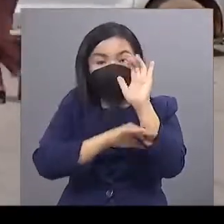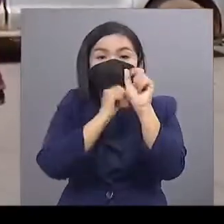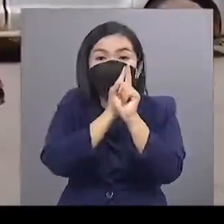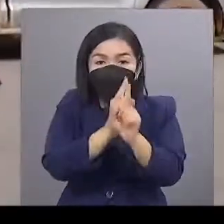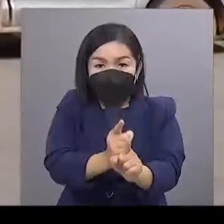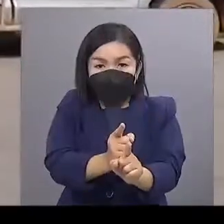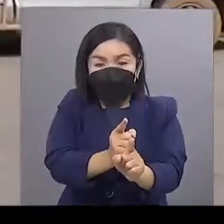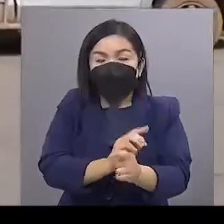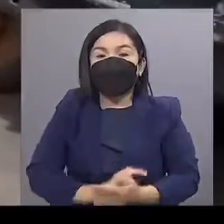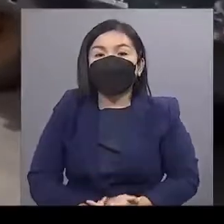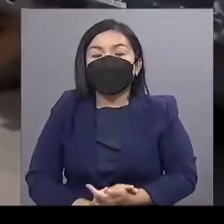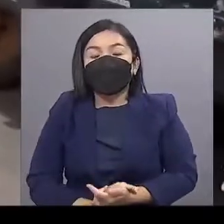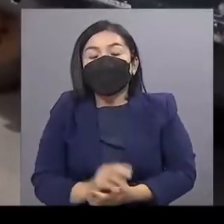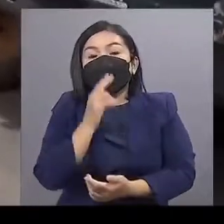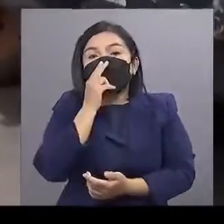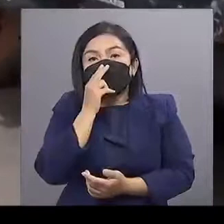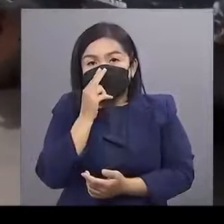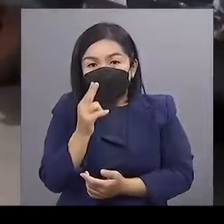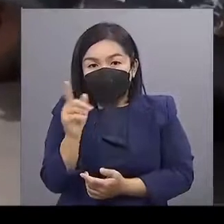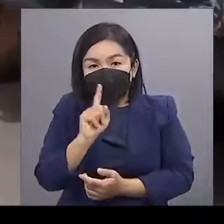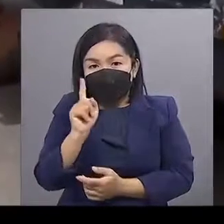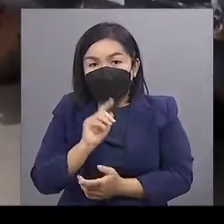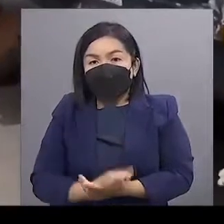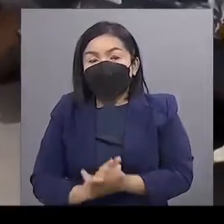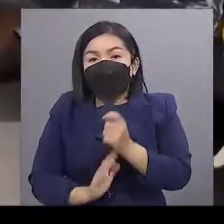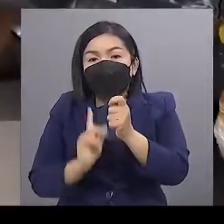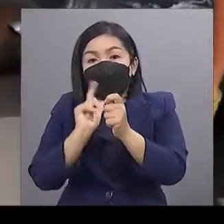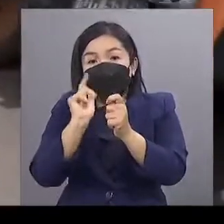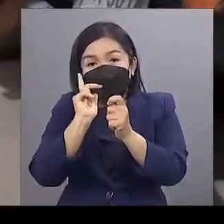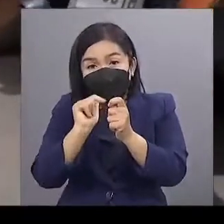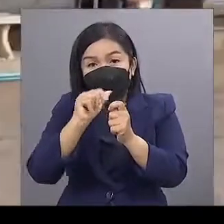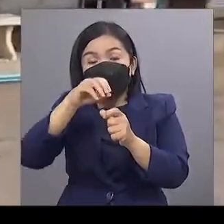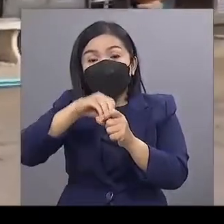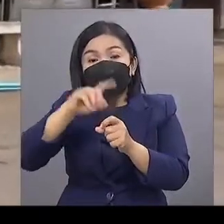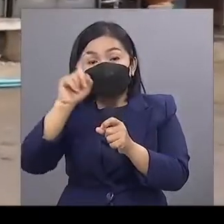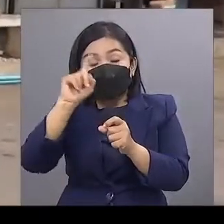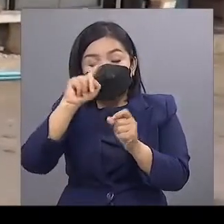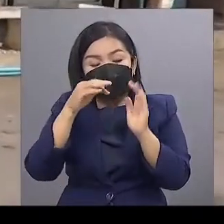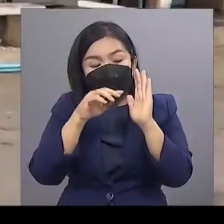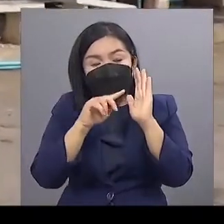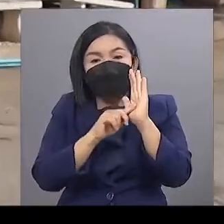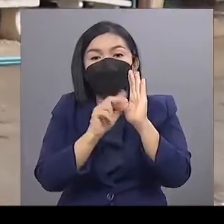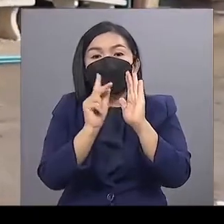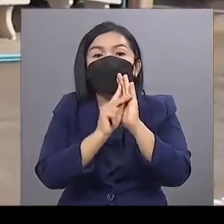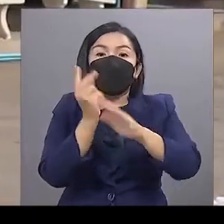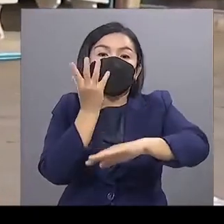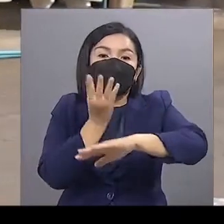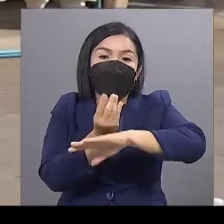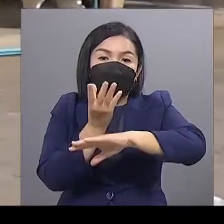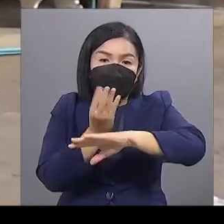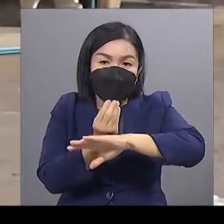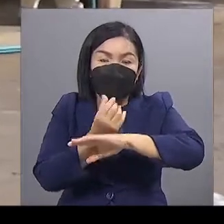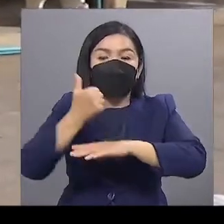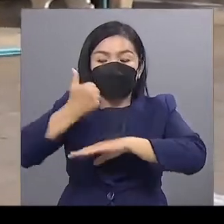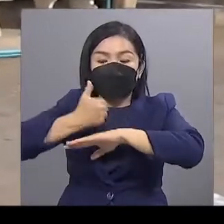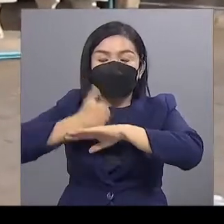ที่บริเวณลานโพตำบลในเมืองอำเภอเมืองกำแพงเพชรจังหวัดกำแพงเพชรนายเล่งแซ่ม้าผู้ใหญ่บ้านบ้านปากคาอำเภอคลองล